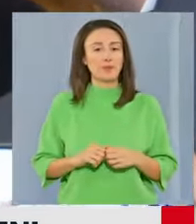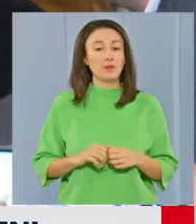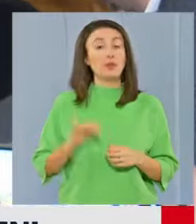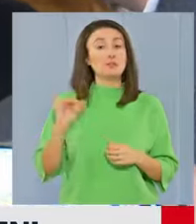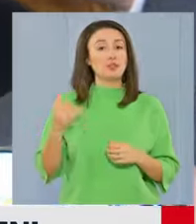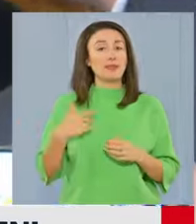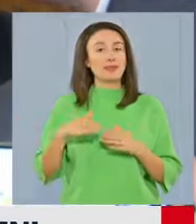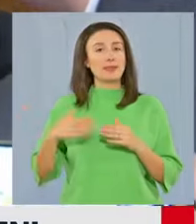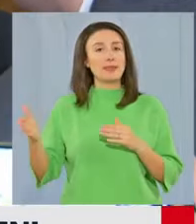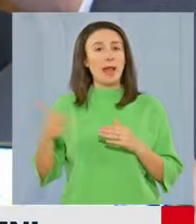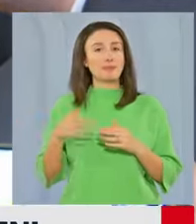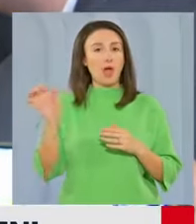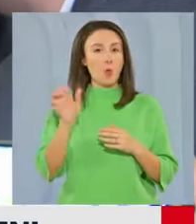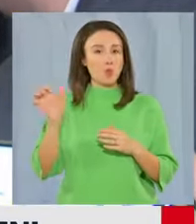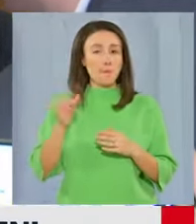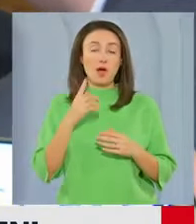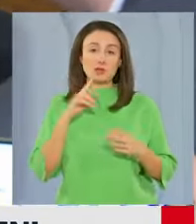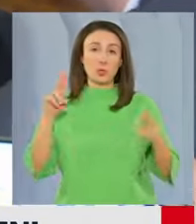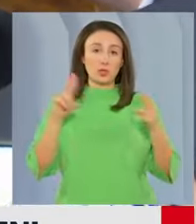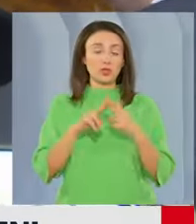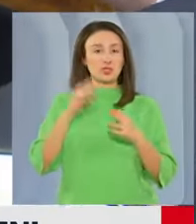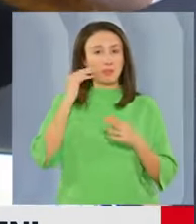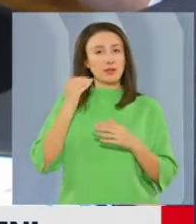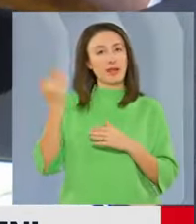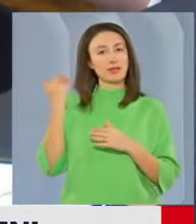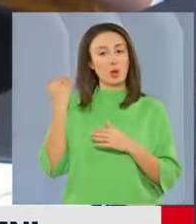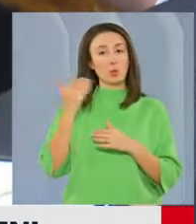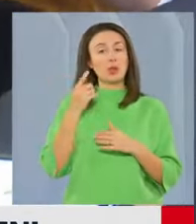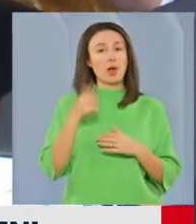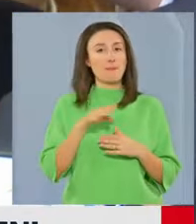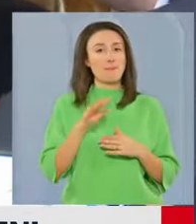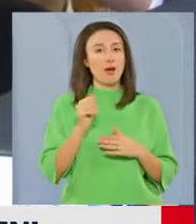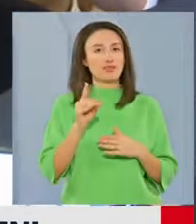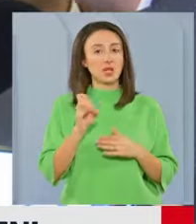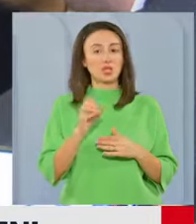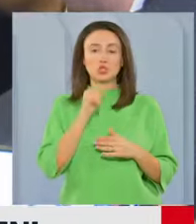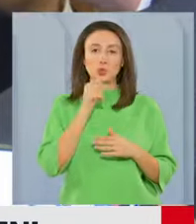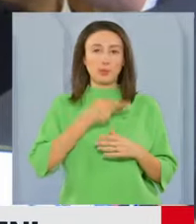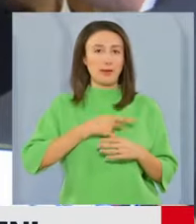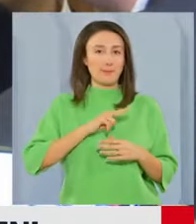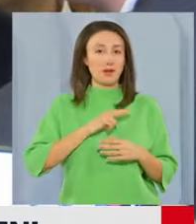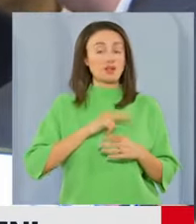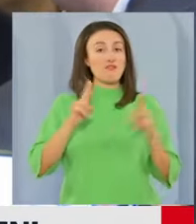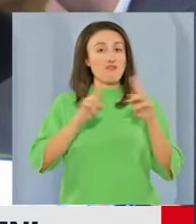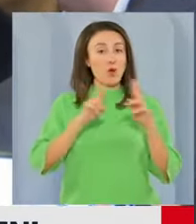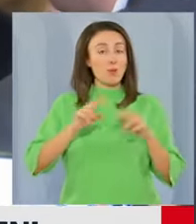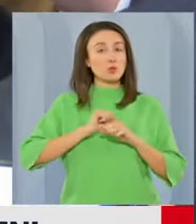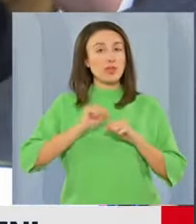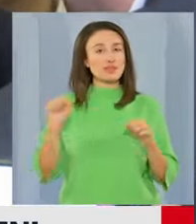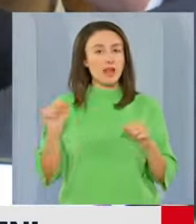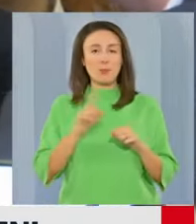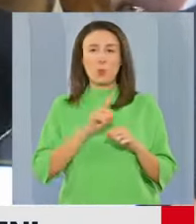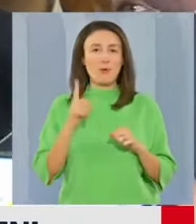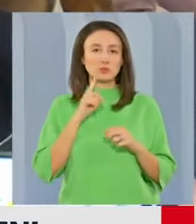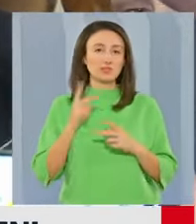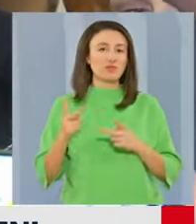de extremă dreaptă din Europa, care s-au reunit weekendul trecut la Madrid. Mai mult, niciun reprezentant al formațiunii extremiste nu a